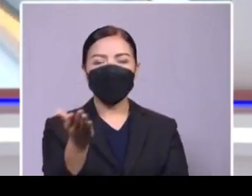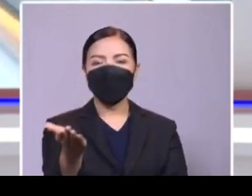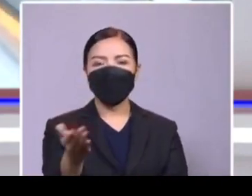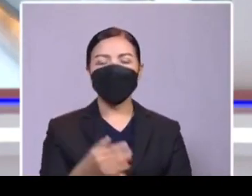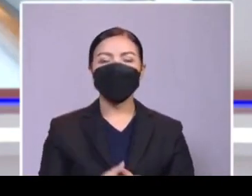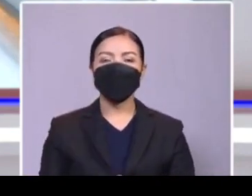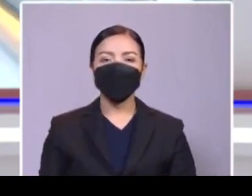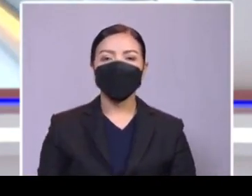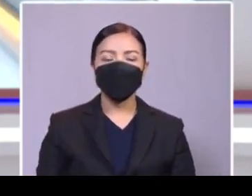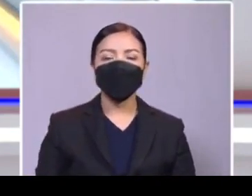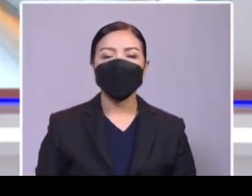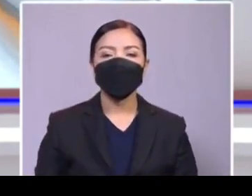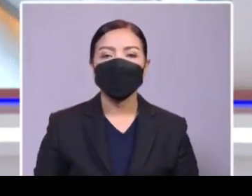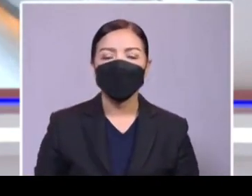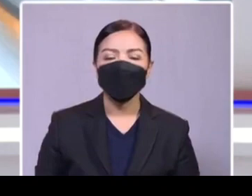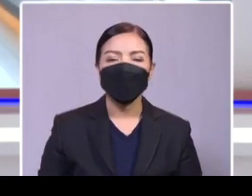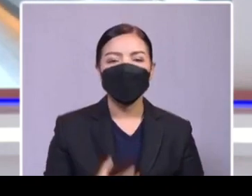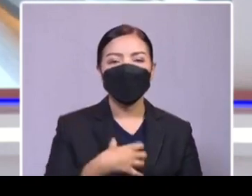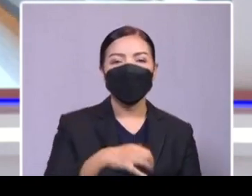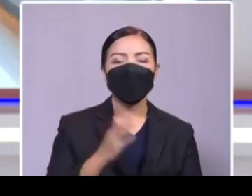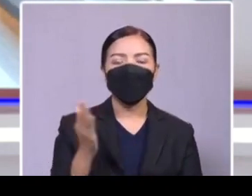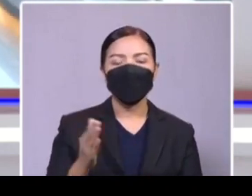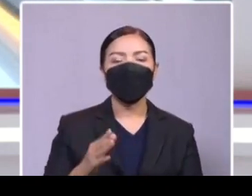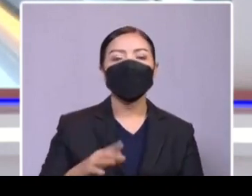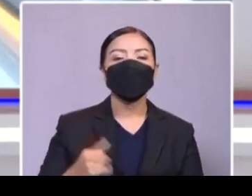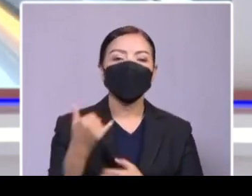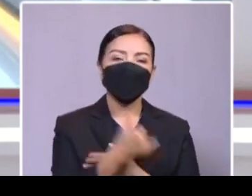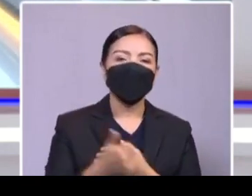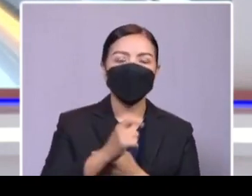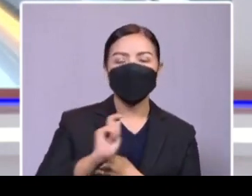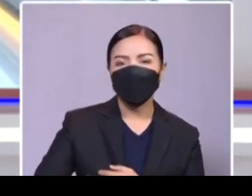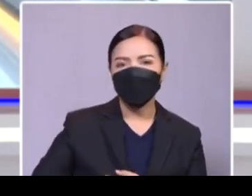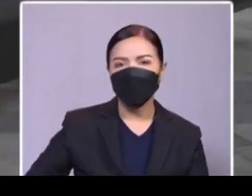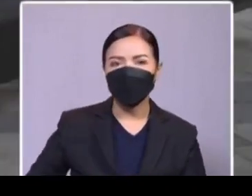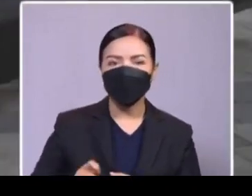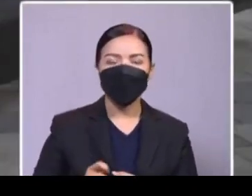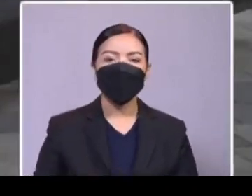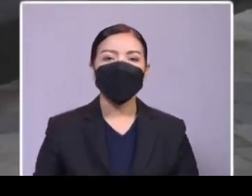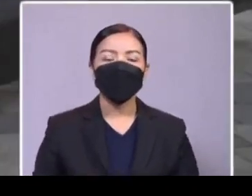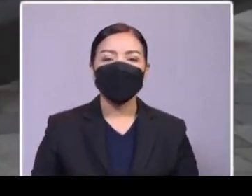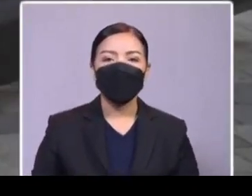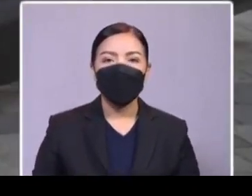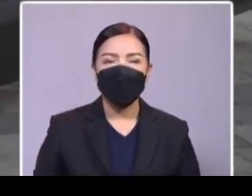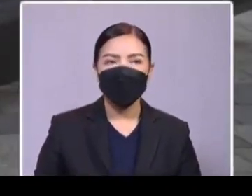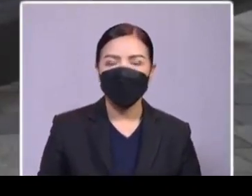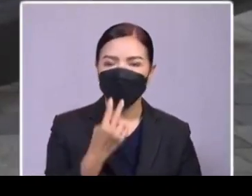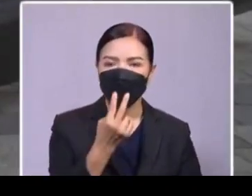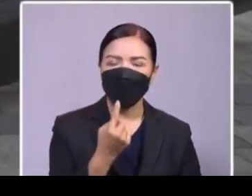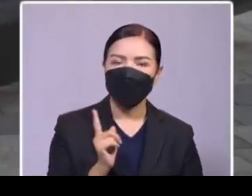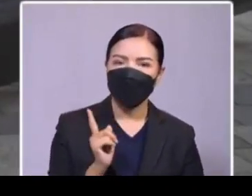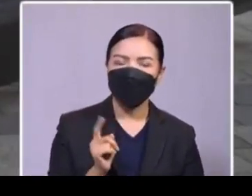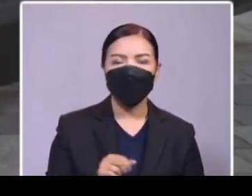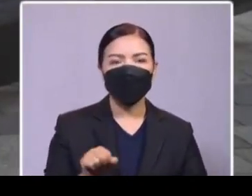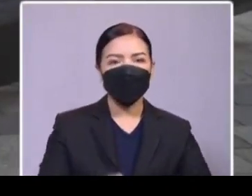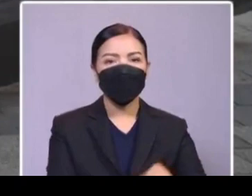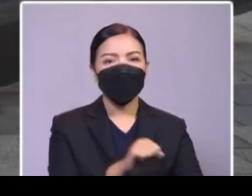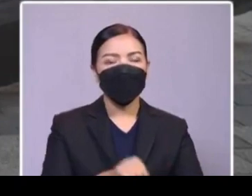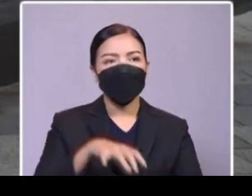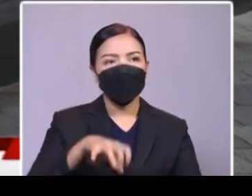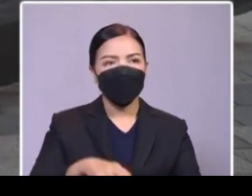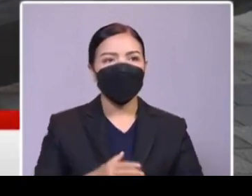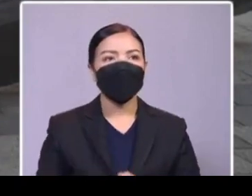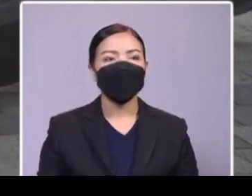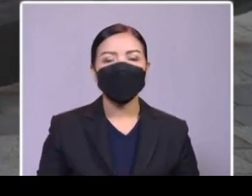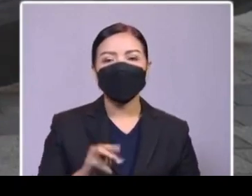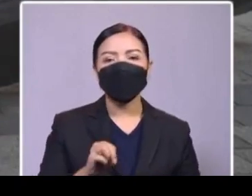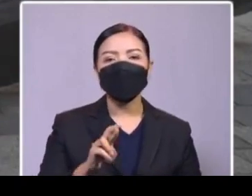ของคุณสมยศแดงยวนรายงานจากกรุงพนมเปญประเทศกัมพูชาครับ ที่เห็นด้านหลังนี่นะครับเป็นสนามมรดก